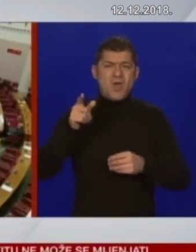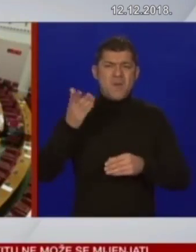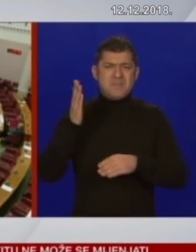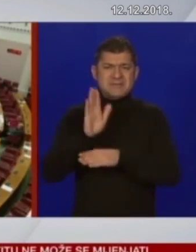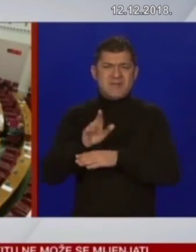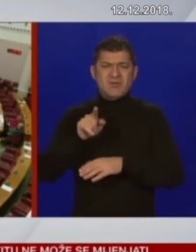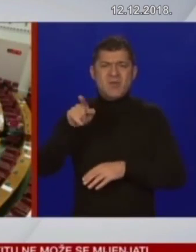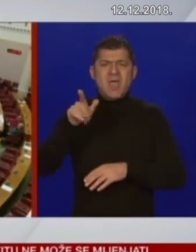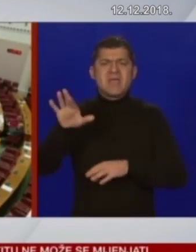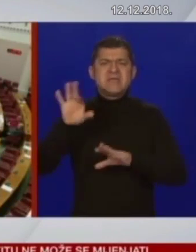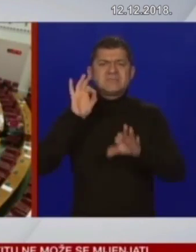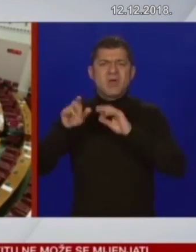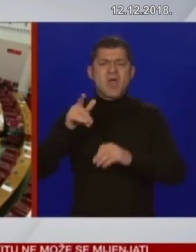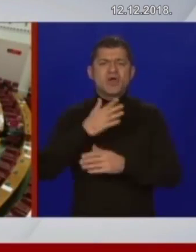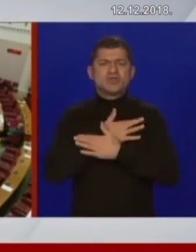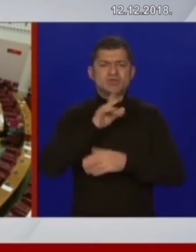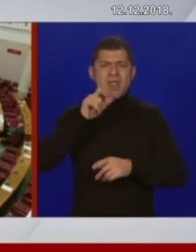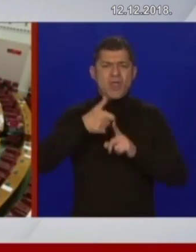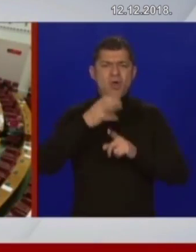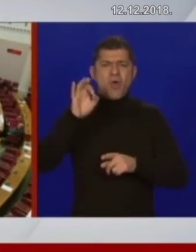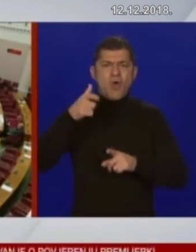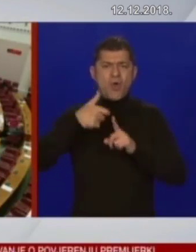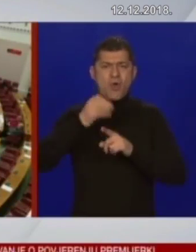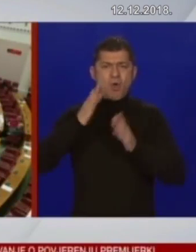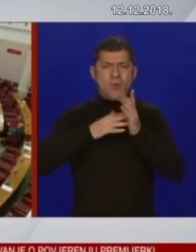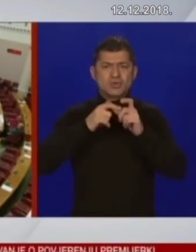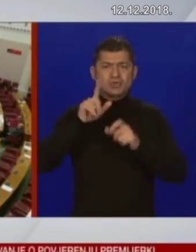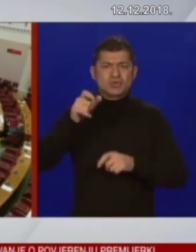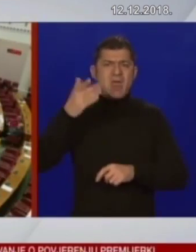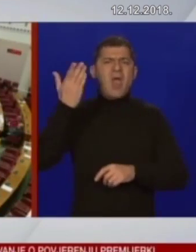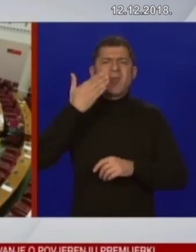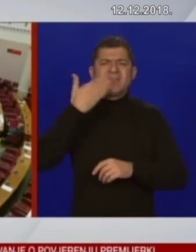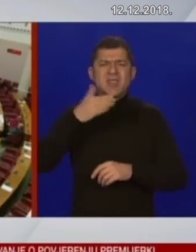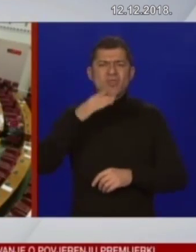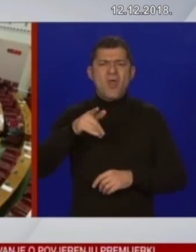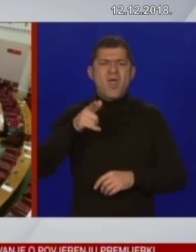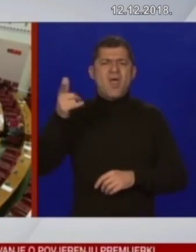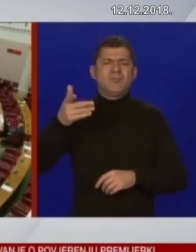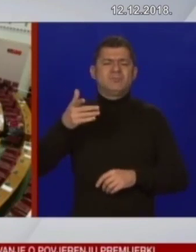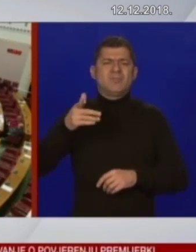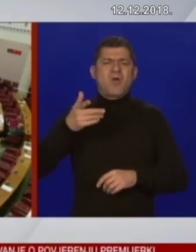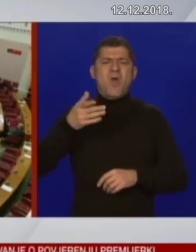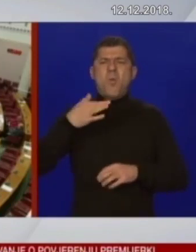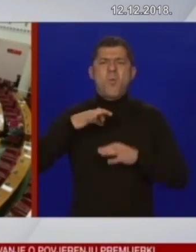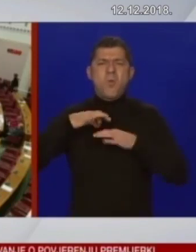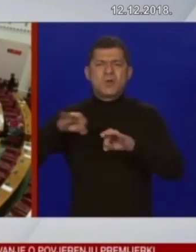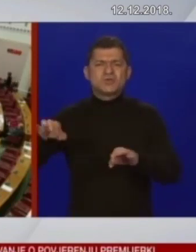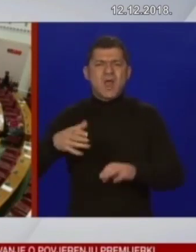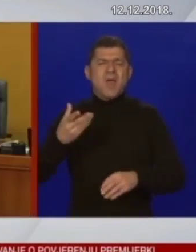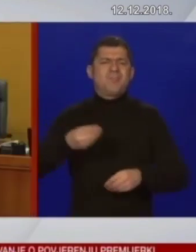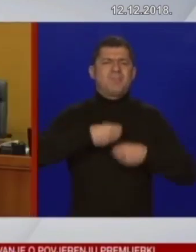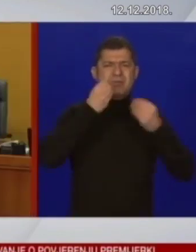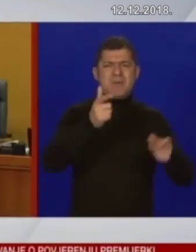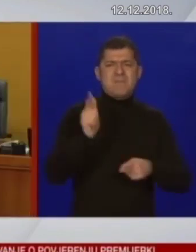put izborom Željka Komšića, titoističkog, mahalskog, uličnog